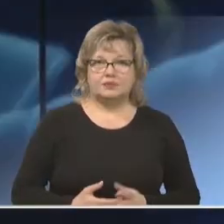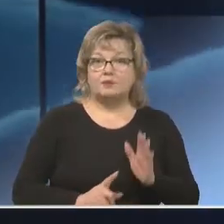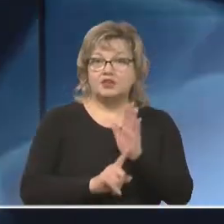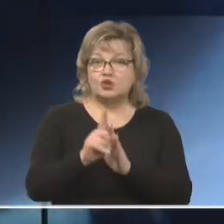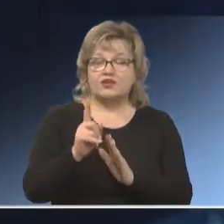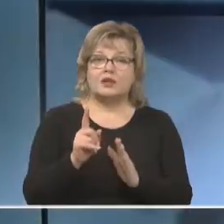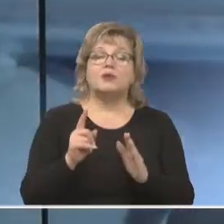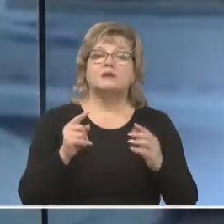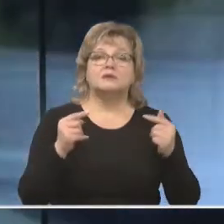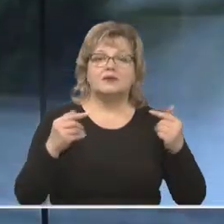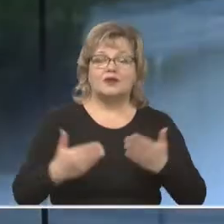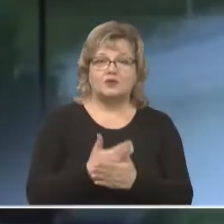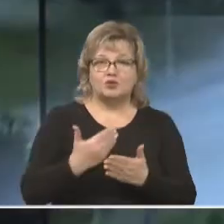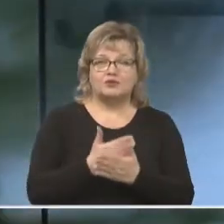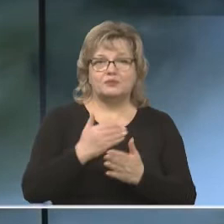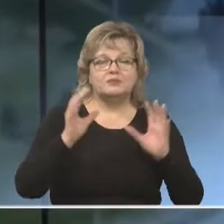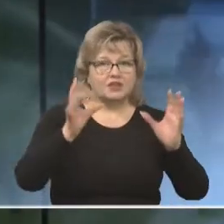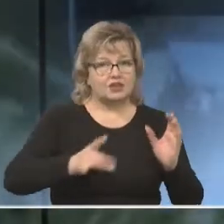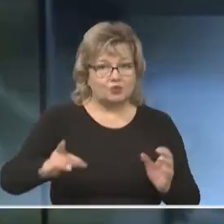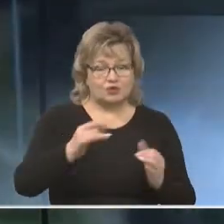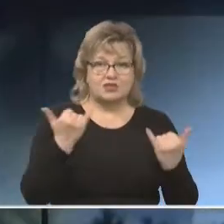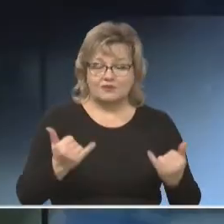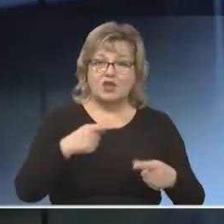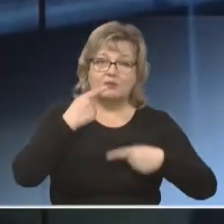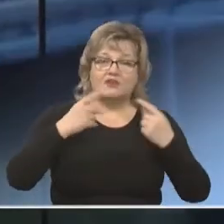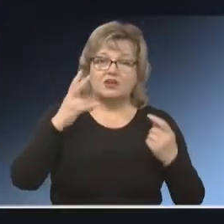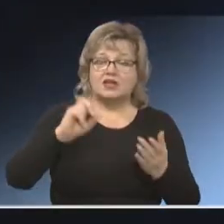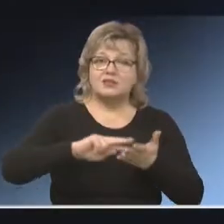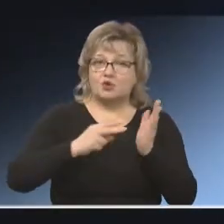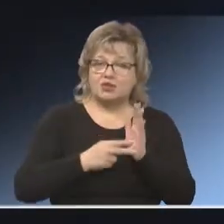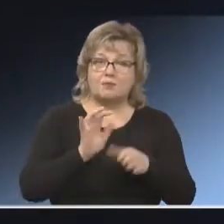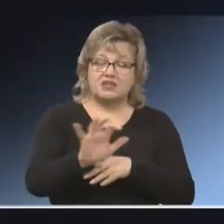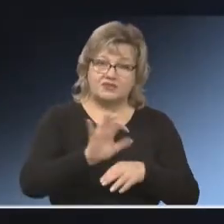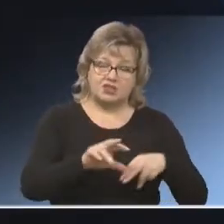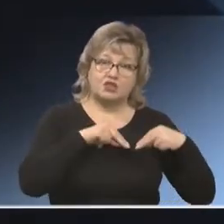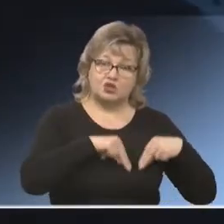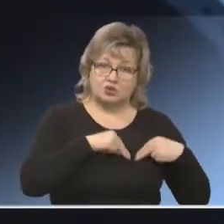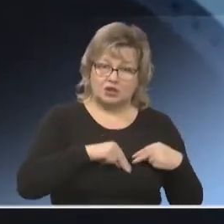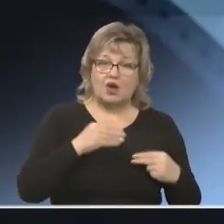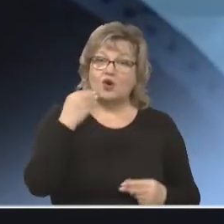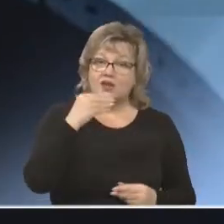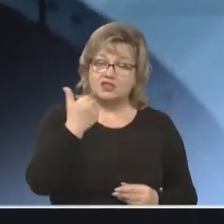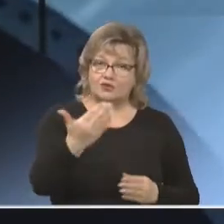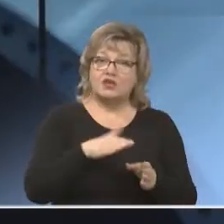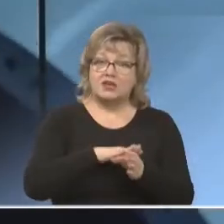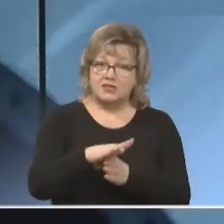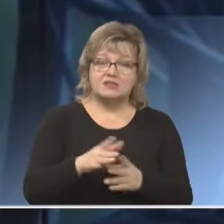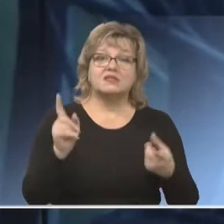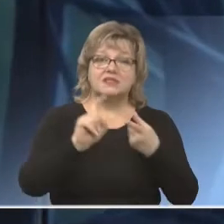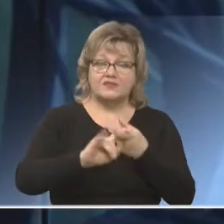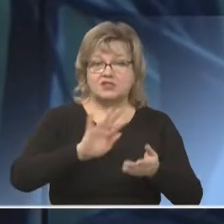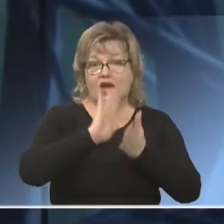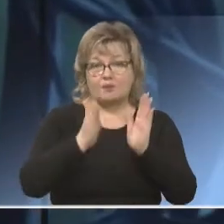Пришло время расставить точки над «и». Здравствуйте! Сегодня поговорим о нацпроекте «Производительность труда». От качества его реализации зависит и